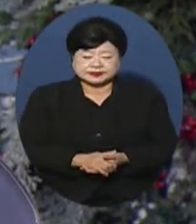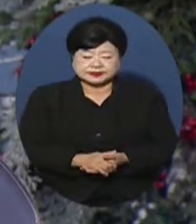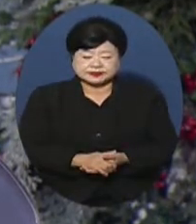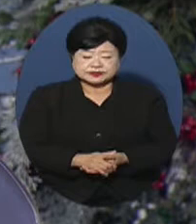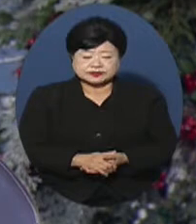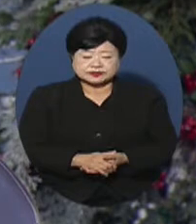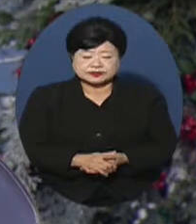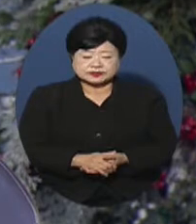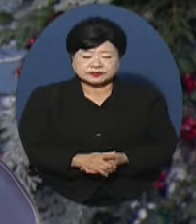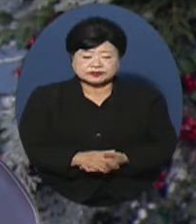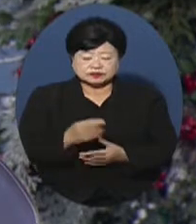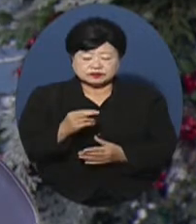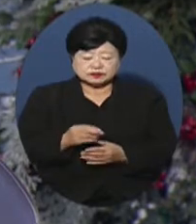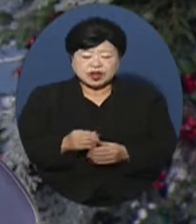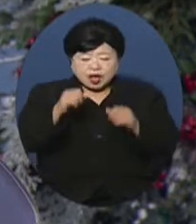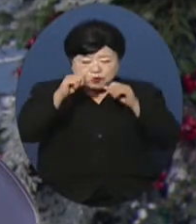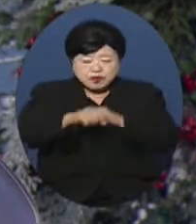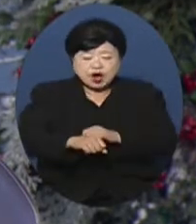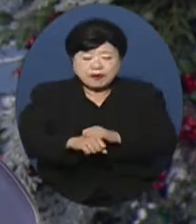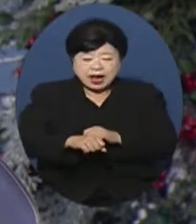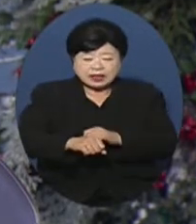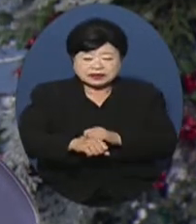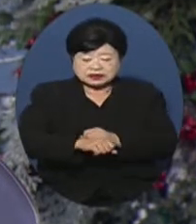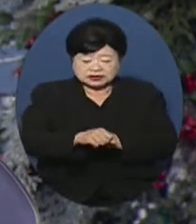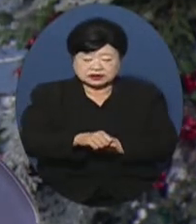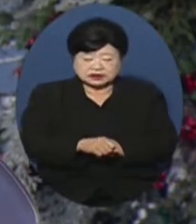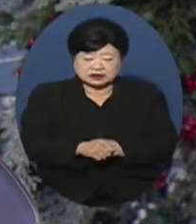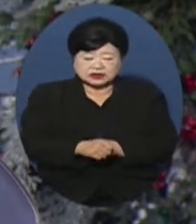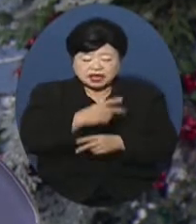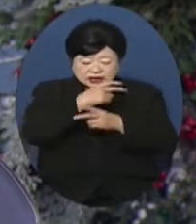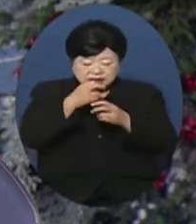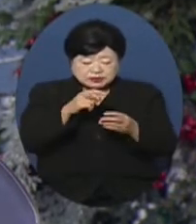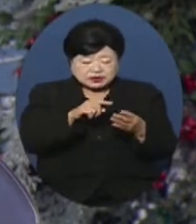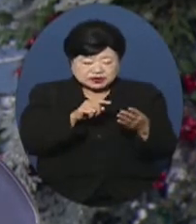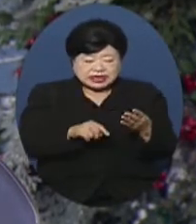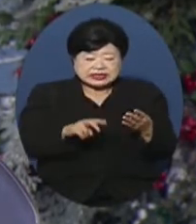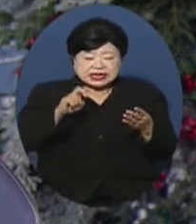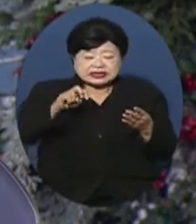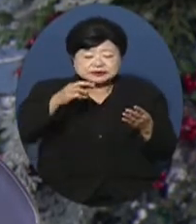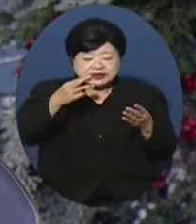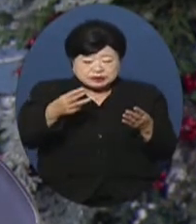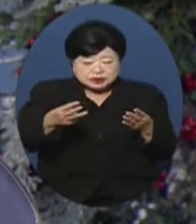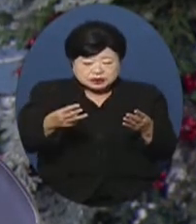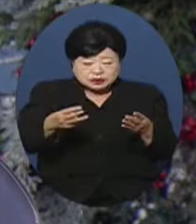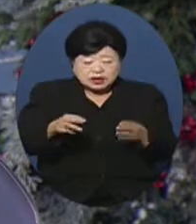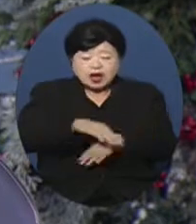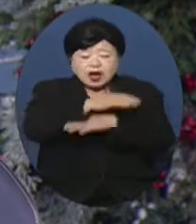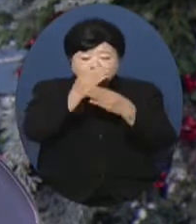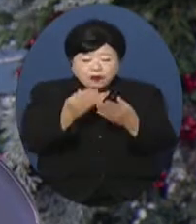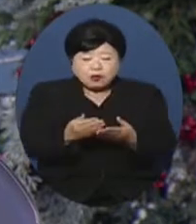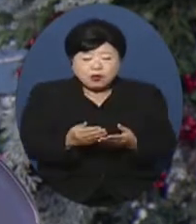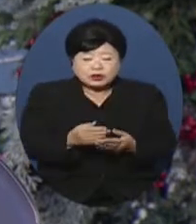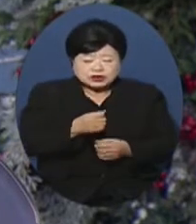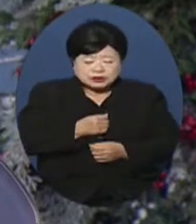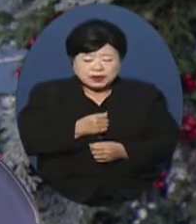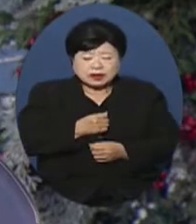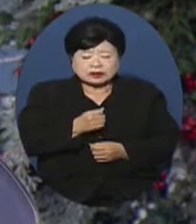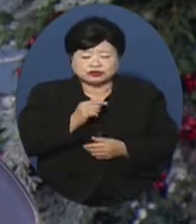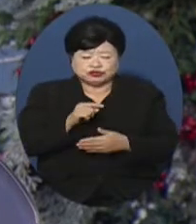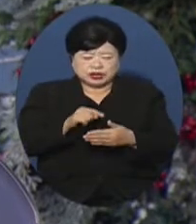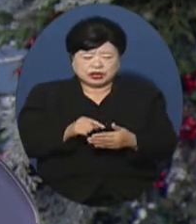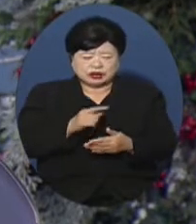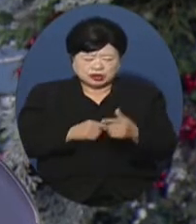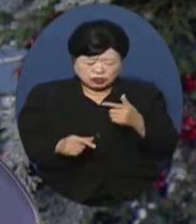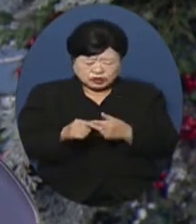무의미 욕망이 시키는 그런 차면 스 사장 의 실 잠자는 모든 스킬 만한 그래 득